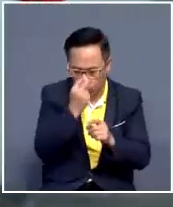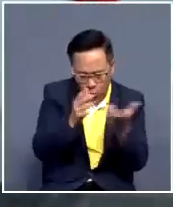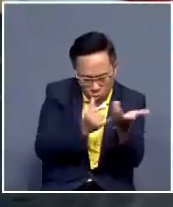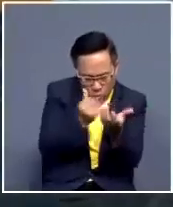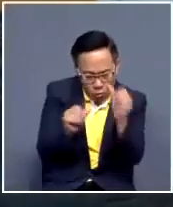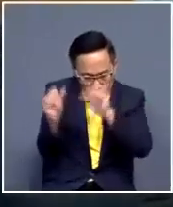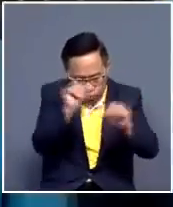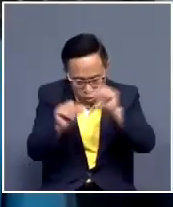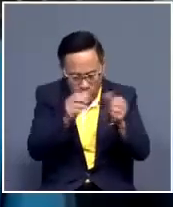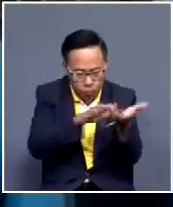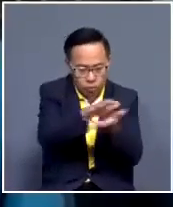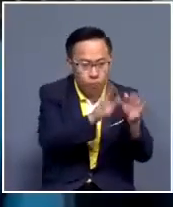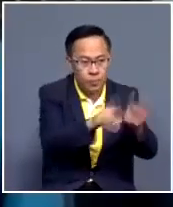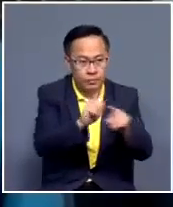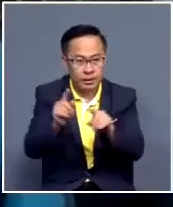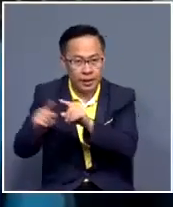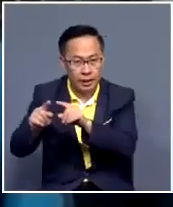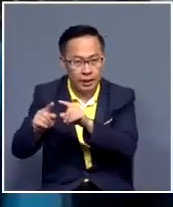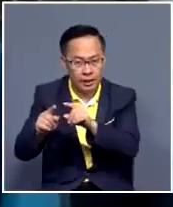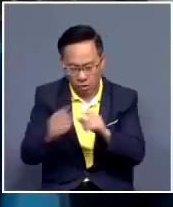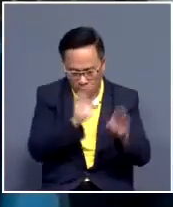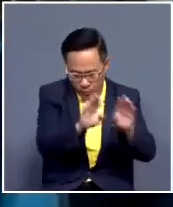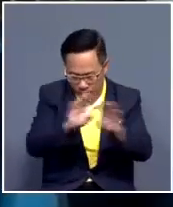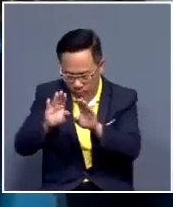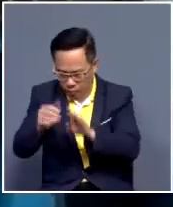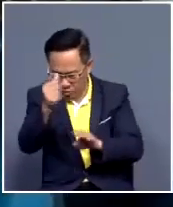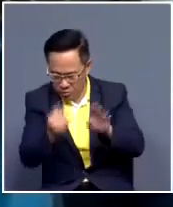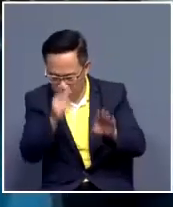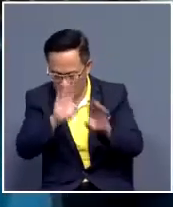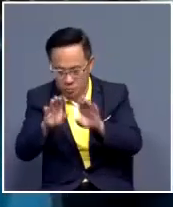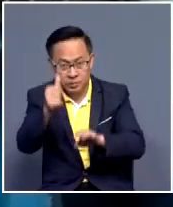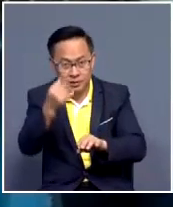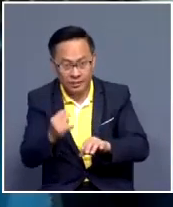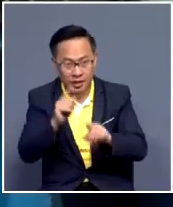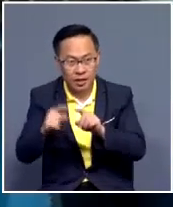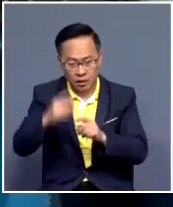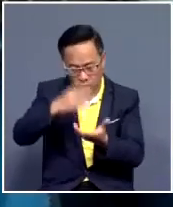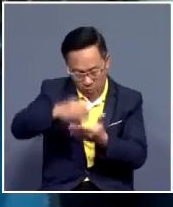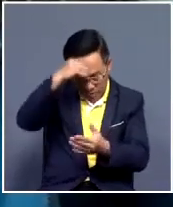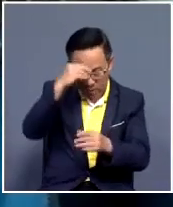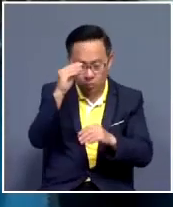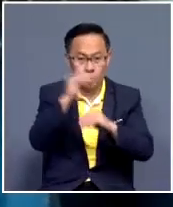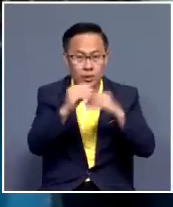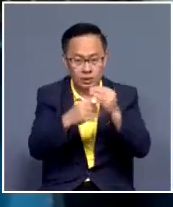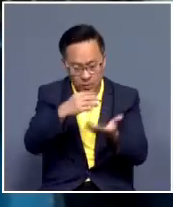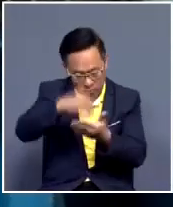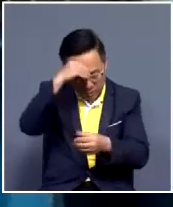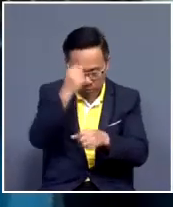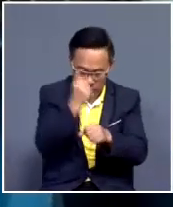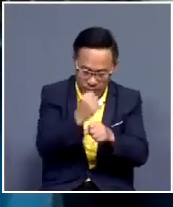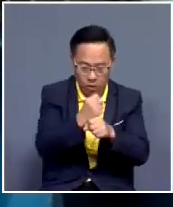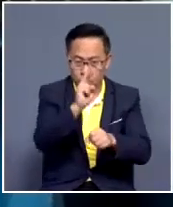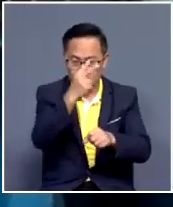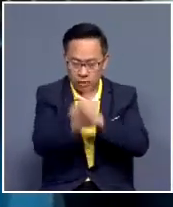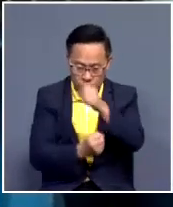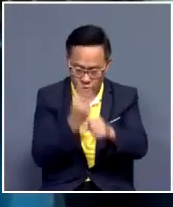างหลังจากผสมด้วยวิธีต่างๆจากการที่เรียนโครงการนี้มาตลอดเกือบ2ปีเนี่ยมันเราก็รู้ด้วยตัวเองว่าจริงๆแล้วความคิดที่เราได้เพิ่มขึ้นมาเนี่ย